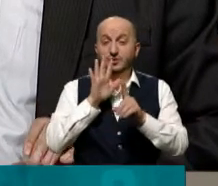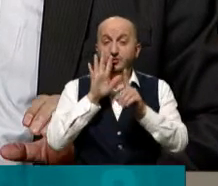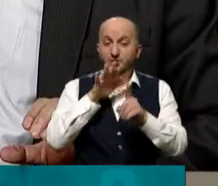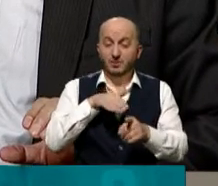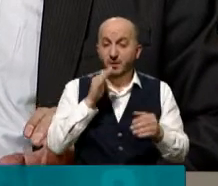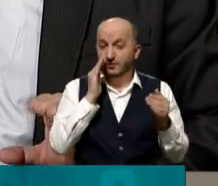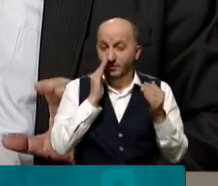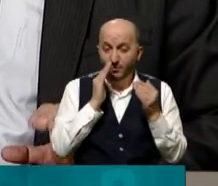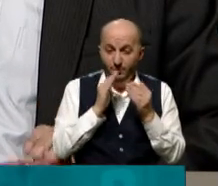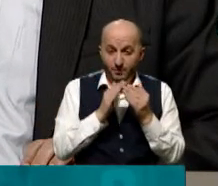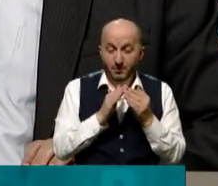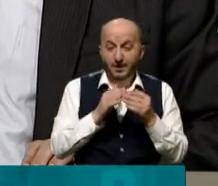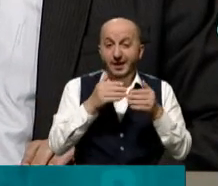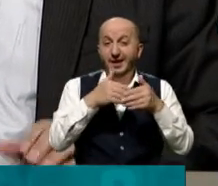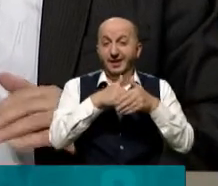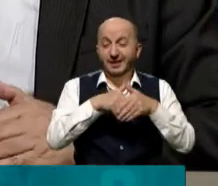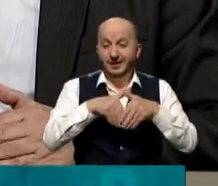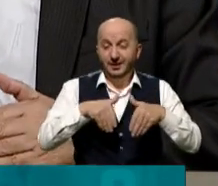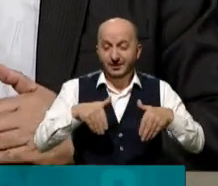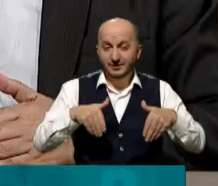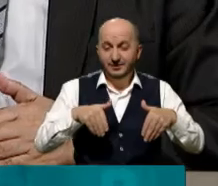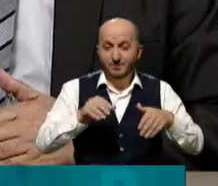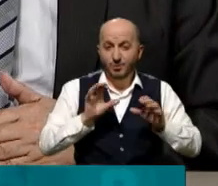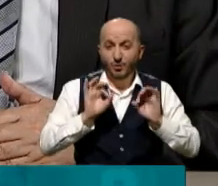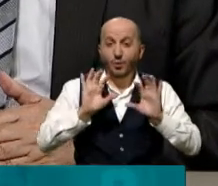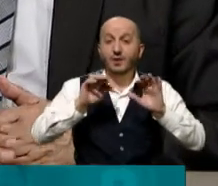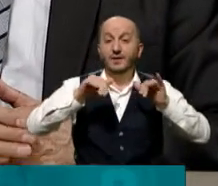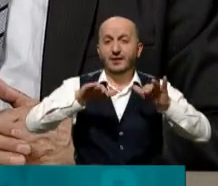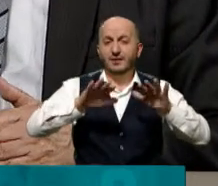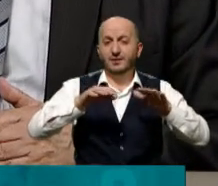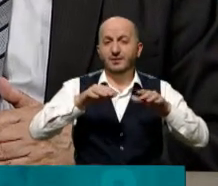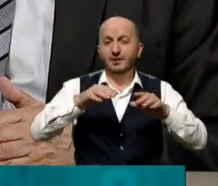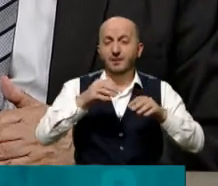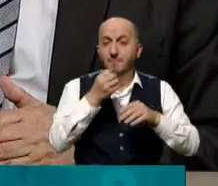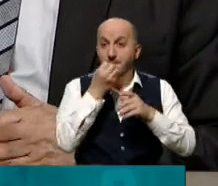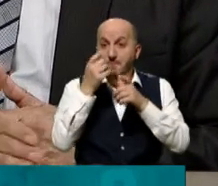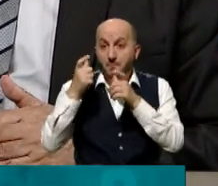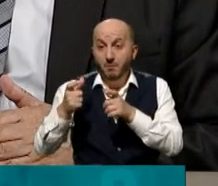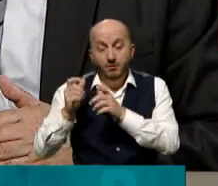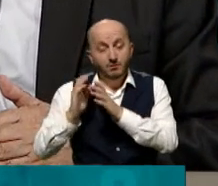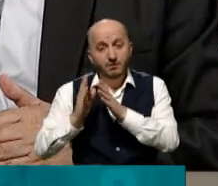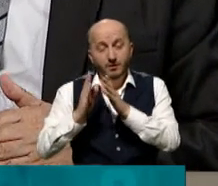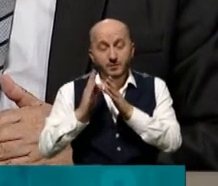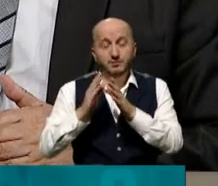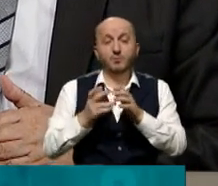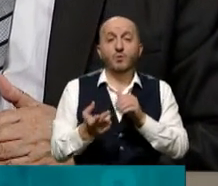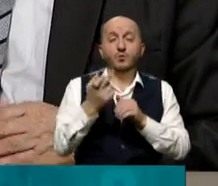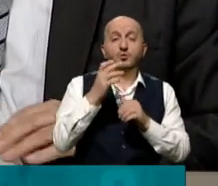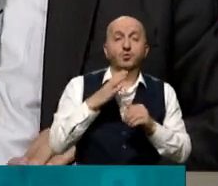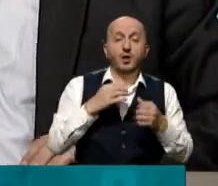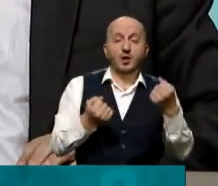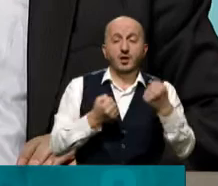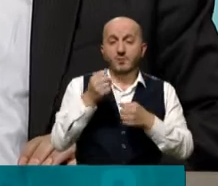o cemaate katılmaya engeldir. Ama böyle değil de park devam ediyor. Arada bir boşluk var. Araba geçecek kadar bir boşluk